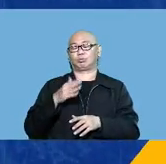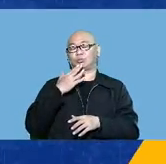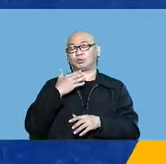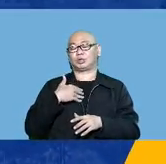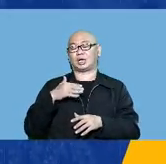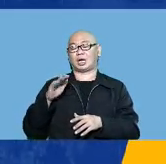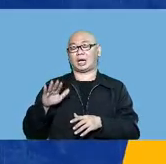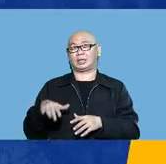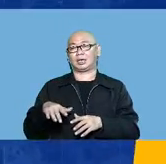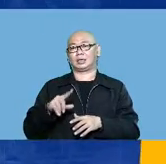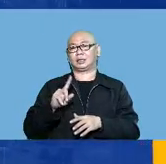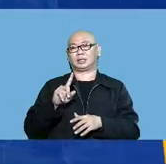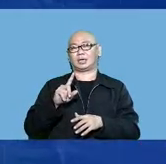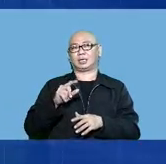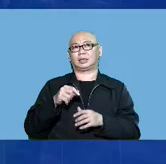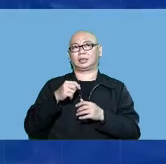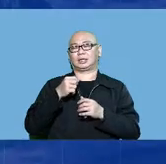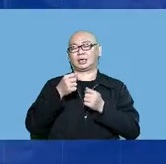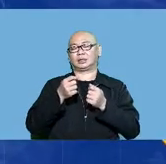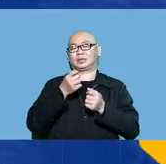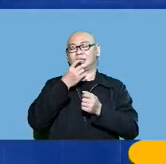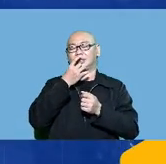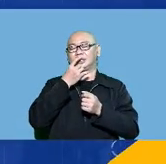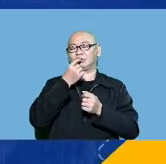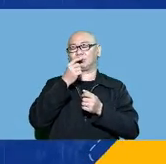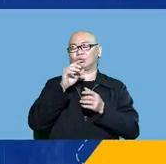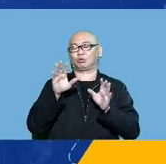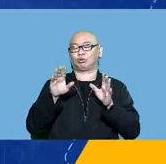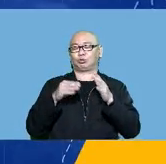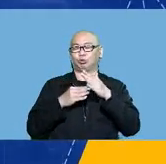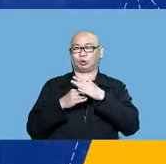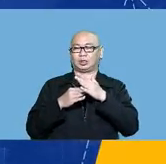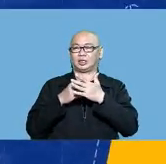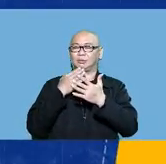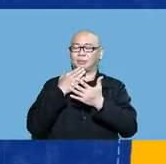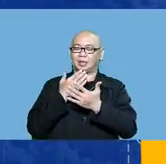saya diizinkan untuk cuti, alhamdulillah. Terima kasih Ibu.